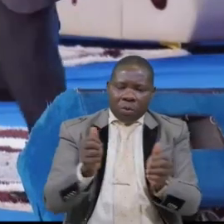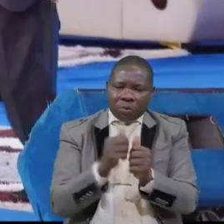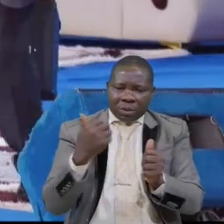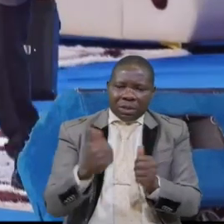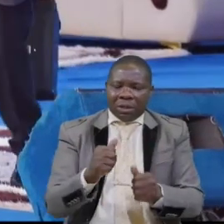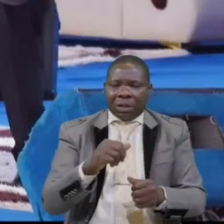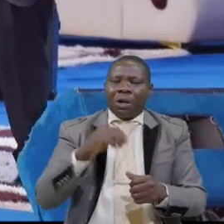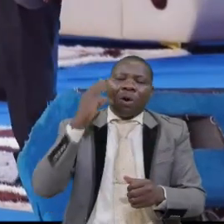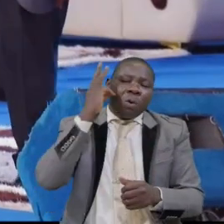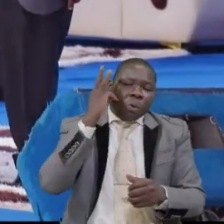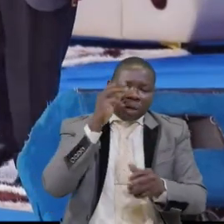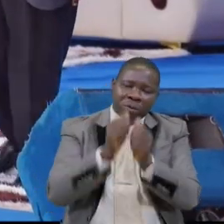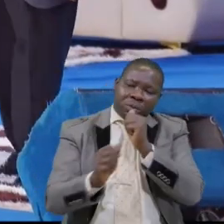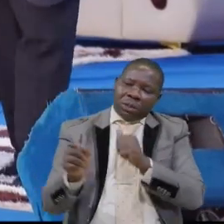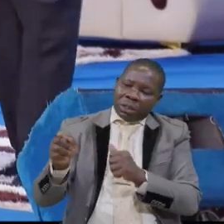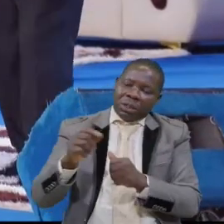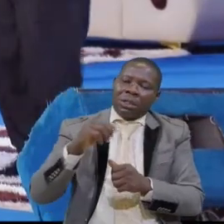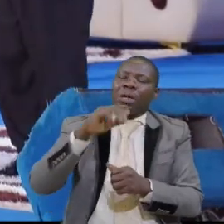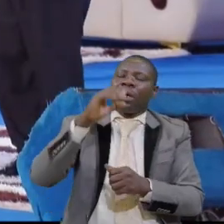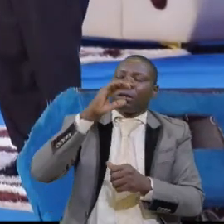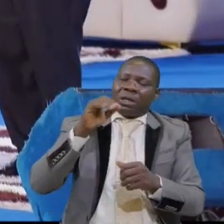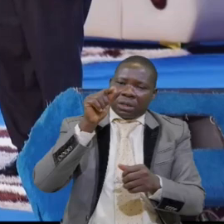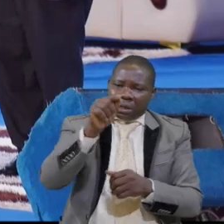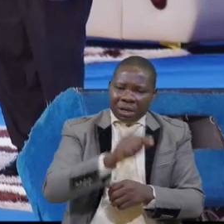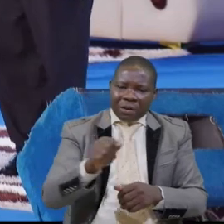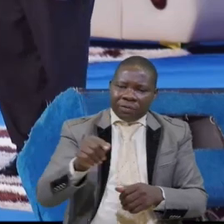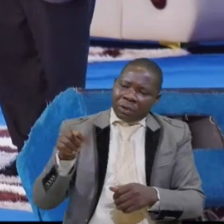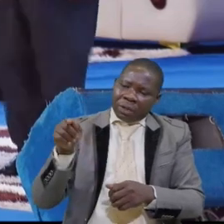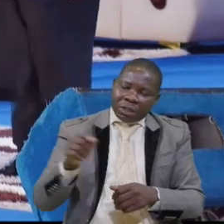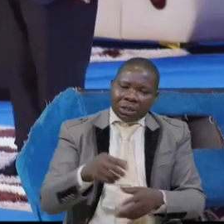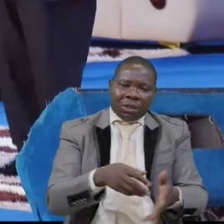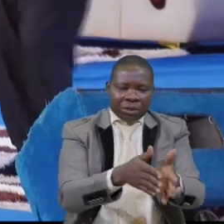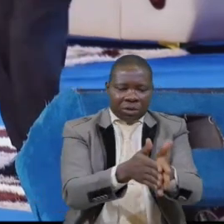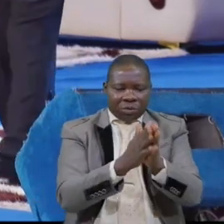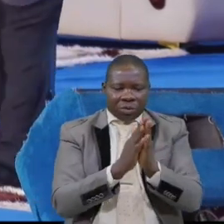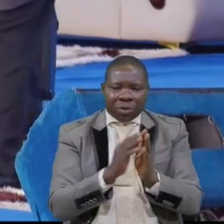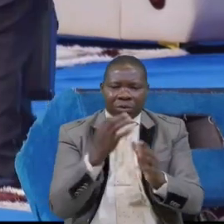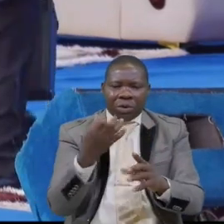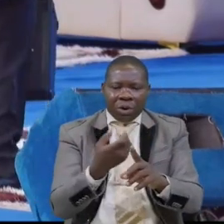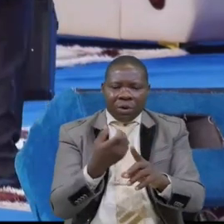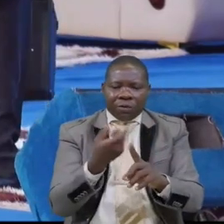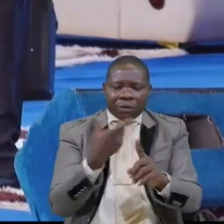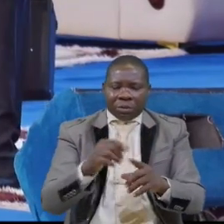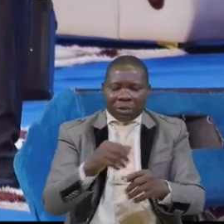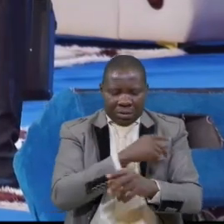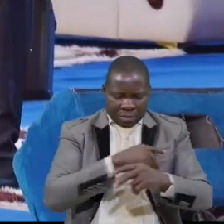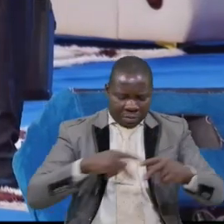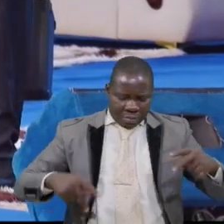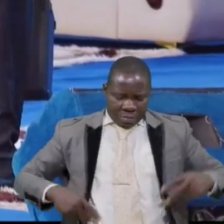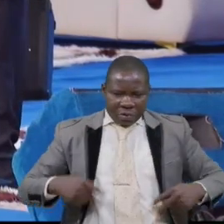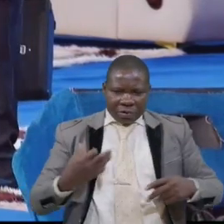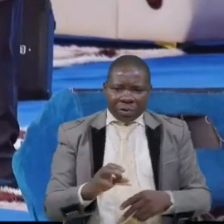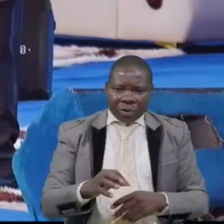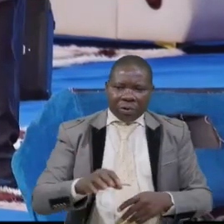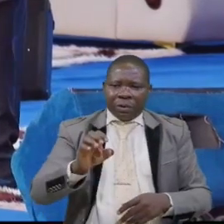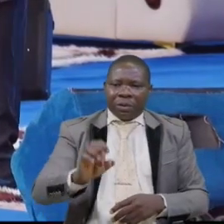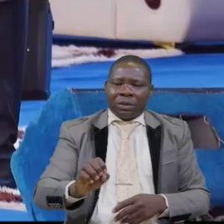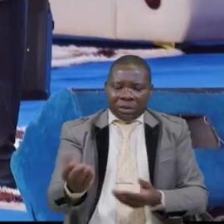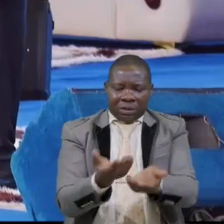il pria le chef des unques de ne pas l'obliger à se se